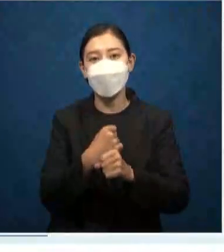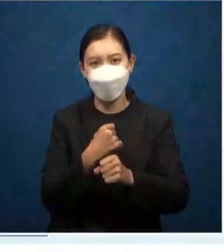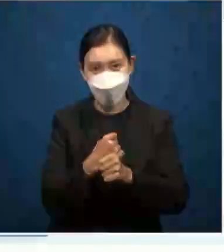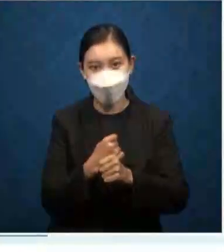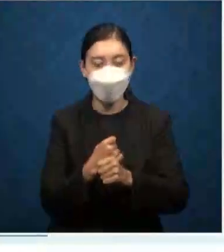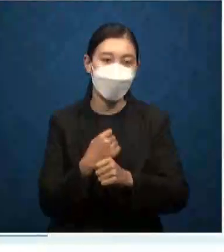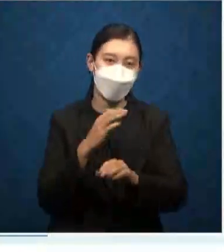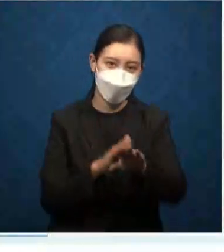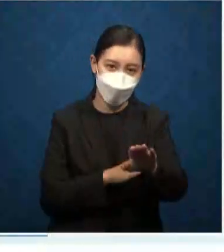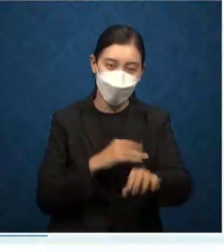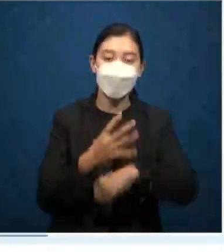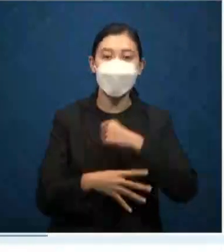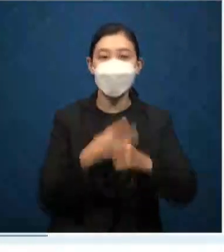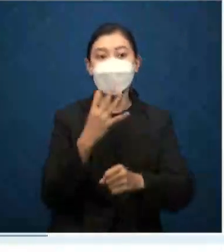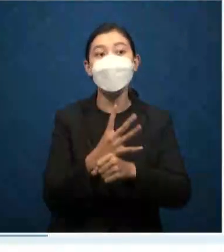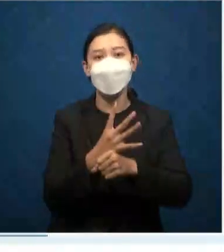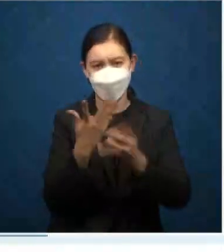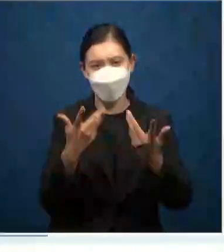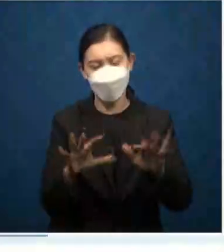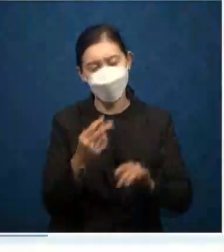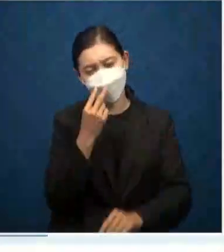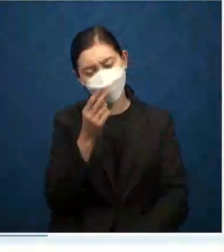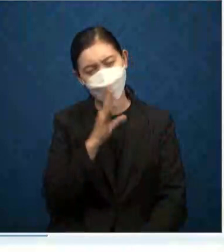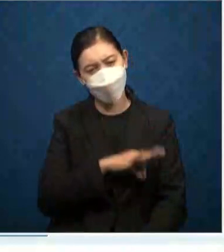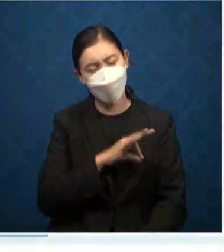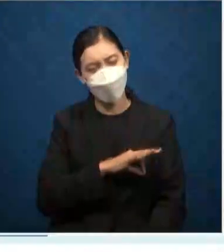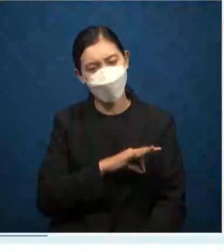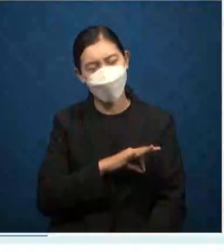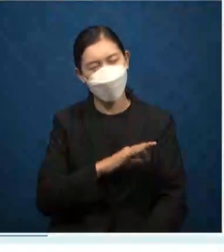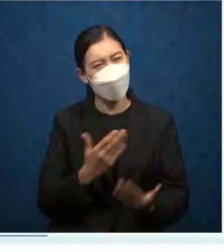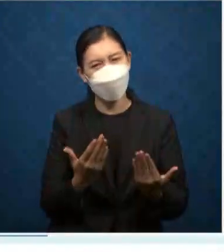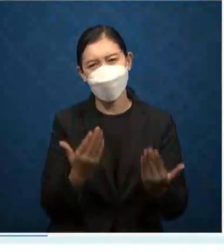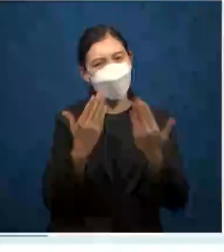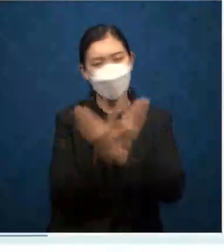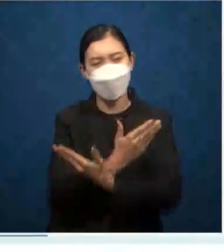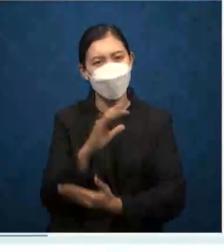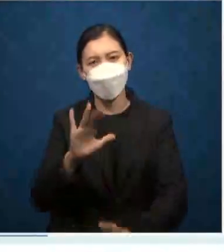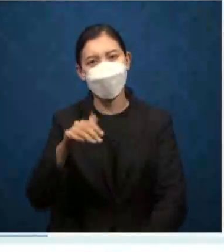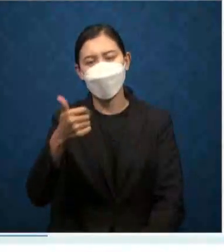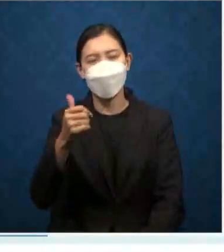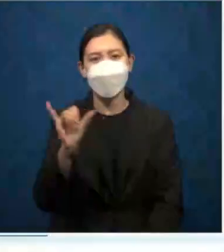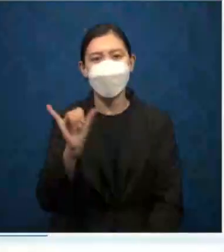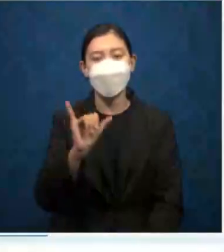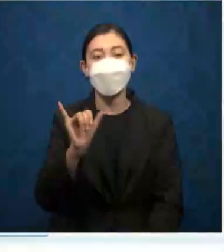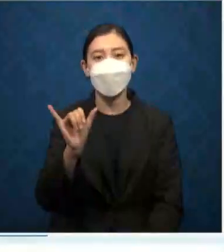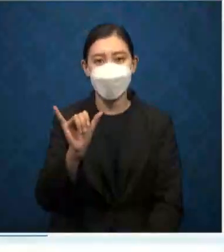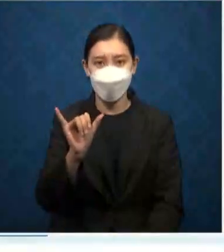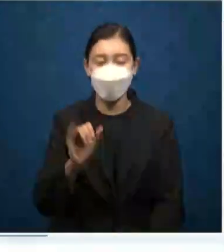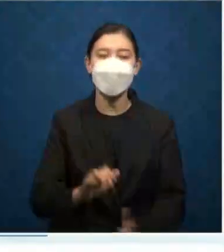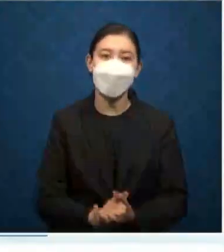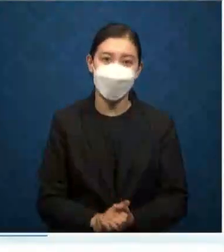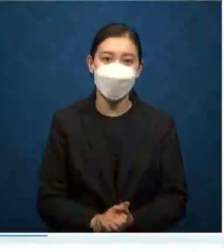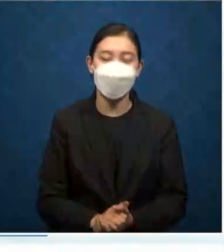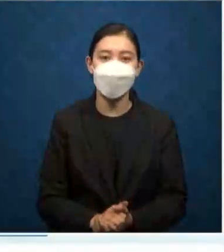ที่4แล้วยังไม่เห็นการเปลี่ยนแปลงในทิศทางที่ดีในขณะเดียวกันอาจจะเป็นการเปลี่ยนแปลงไปการเดินหน้าไ